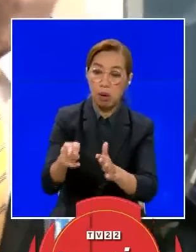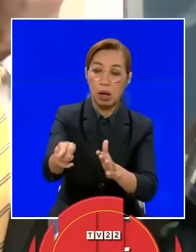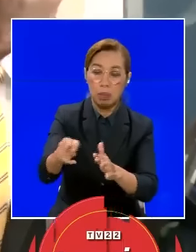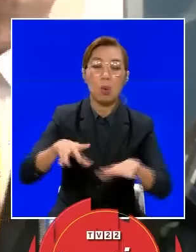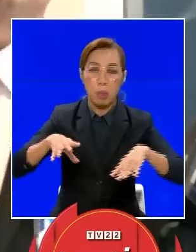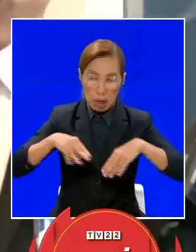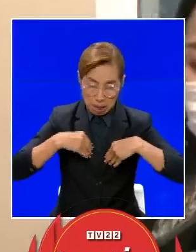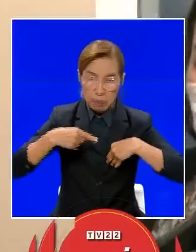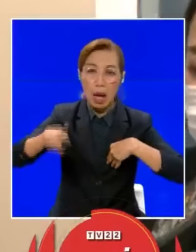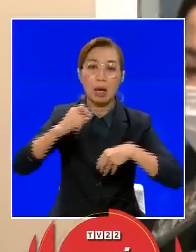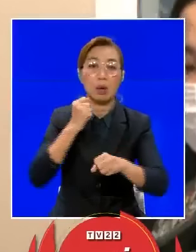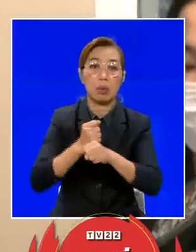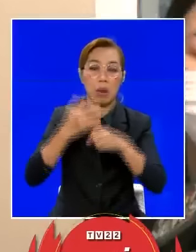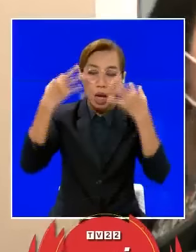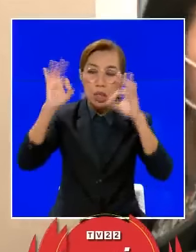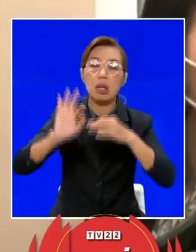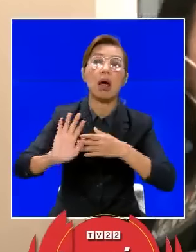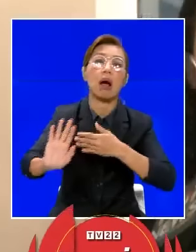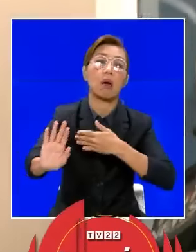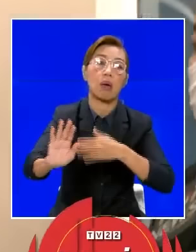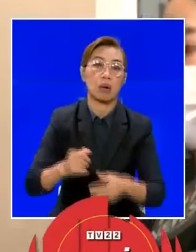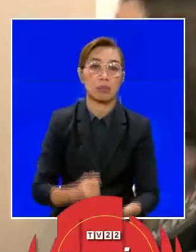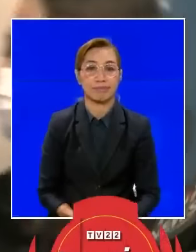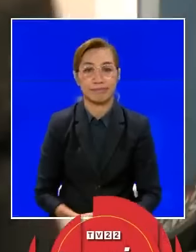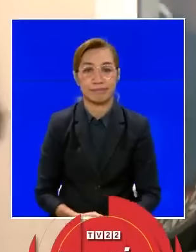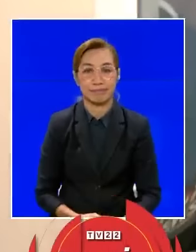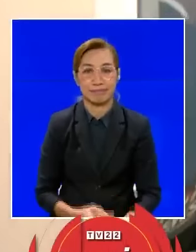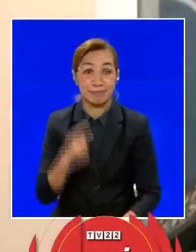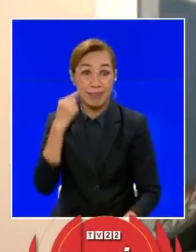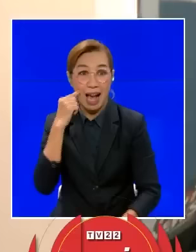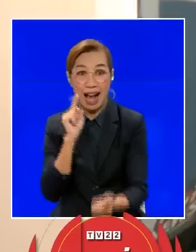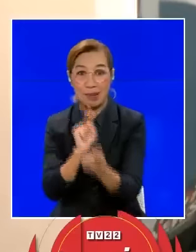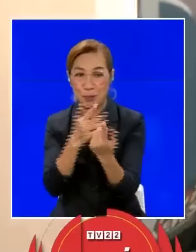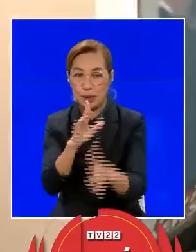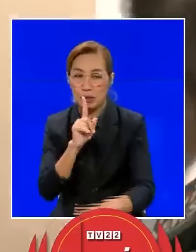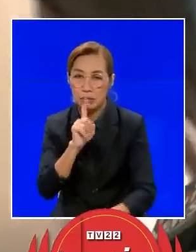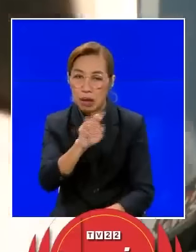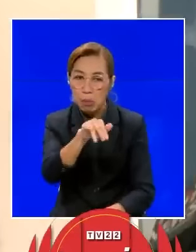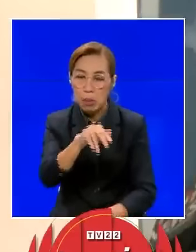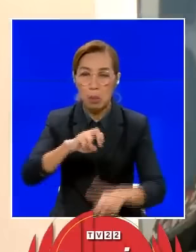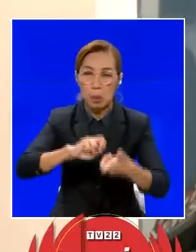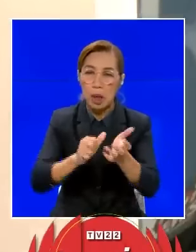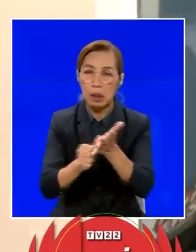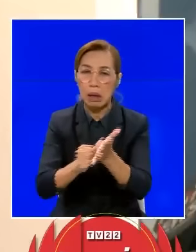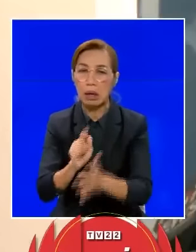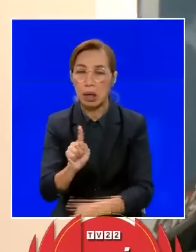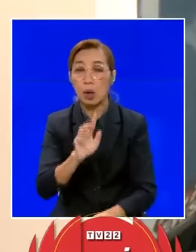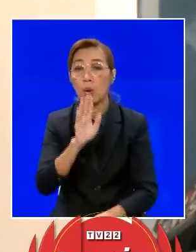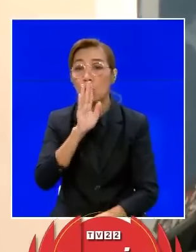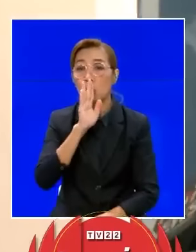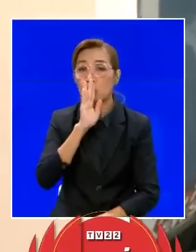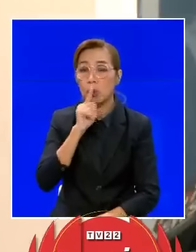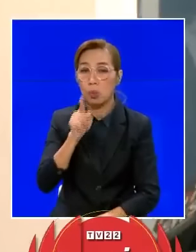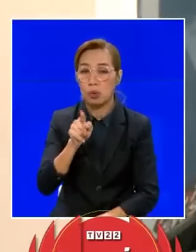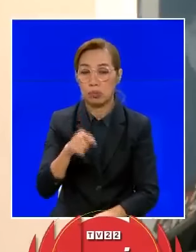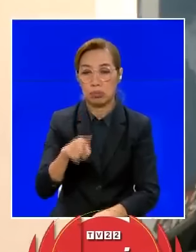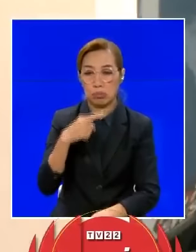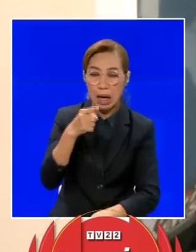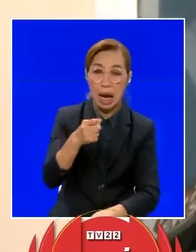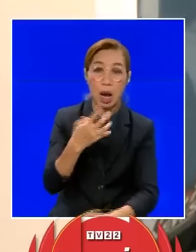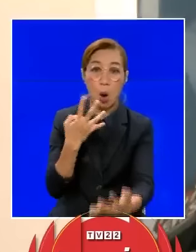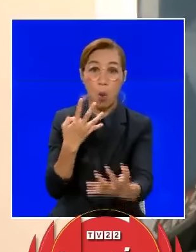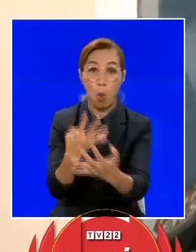อกันอยู่แล้วครับ ไหนๆเจอท่านแล้วก็ถามเอ๊ะแล้วจะมีการแก้ไขปัญหายังไงกรณีถ้าเกิดมีผู้ต้องขังเสียชีวิต